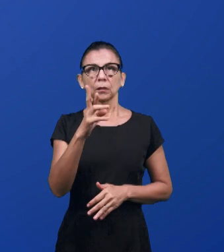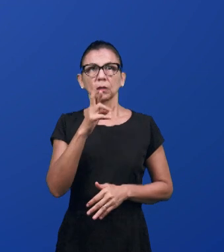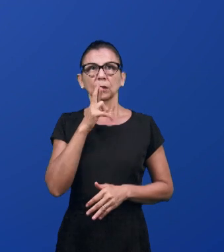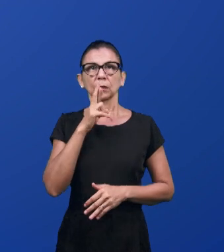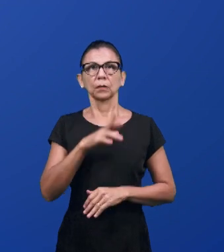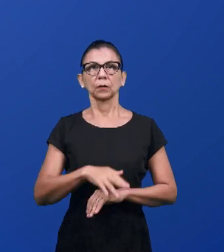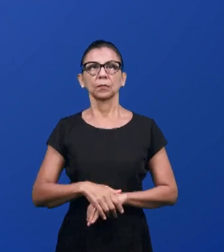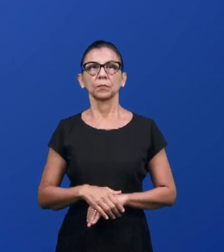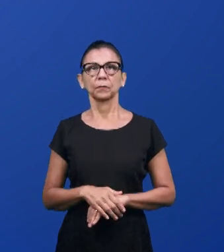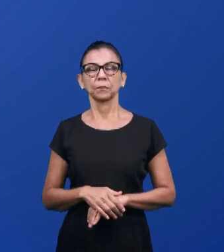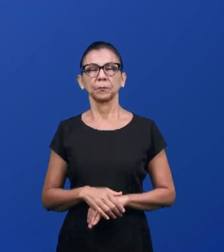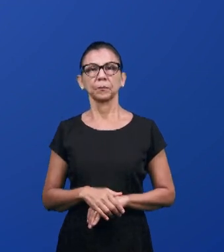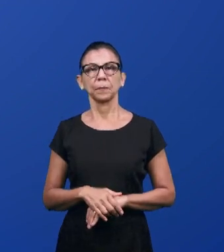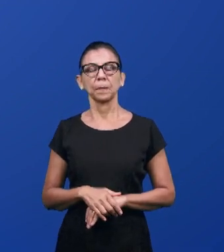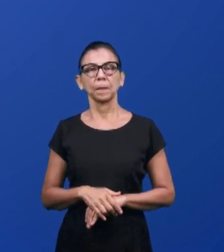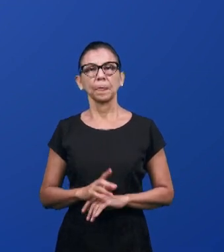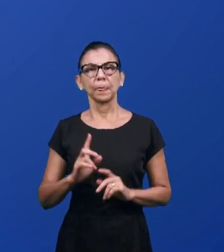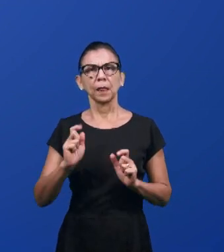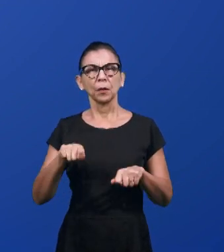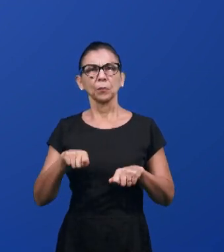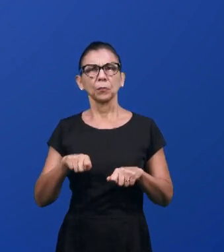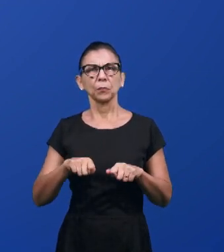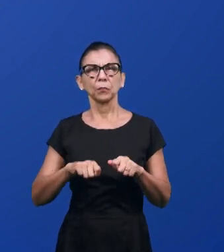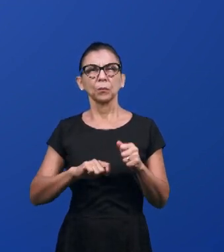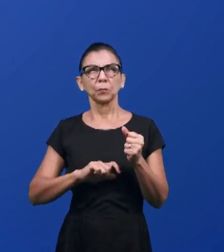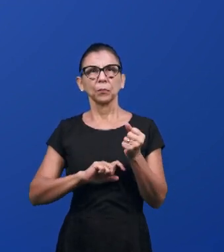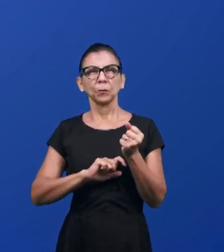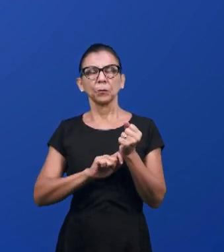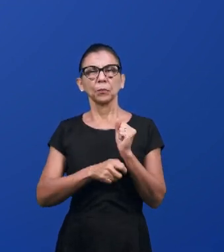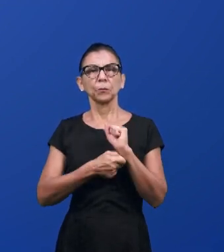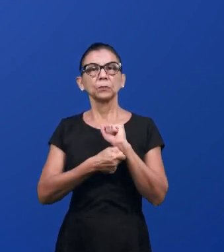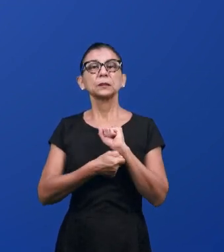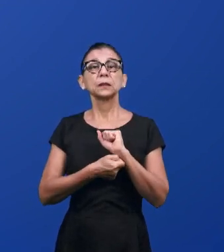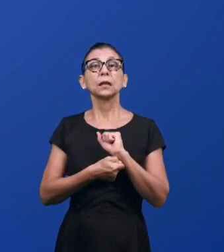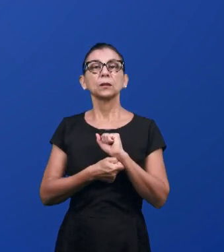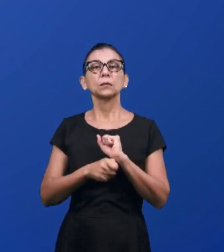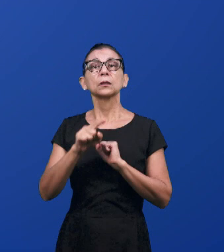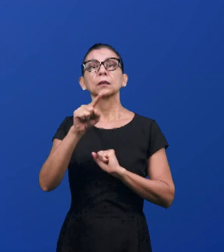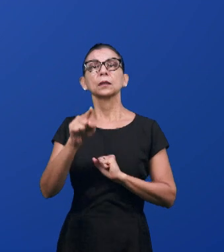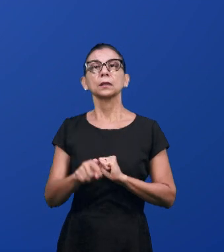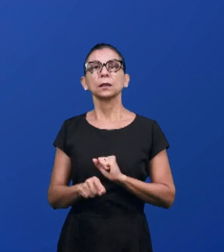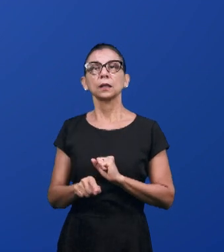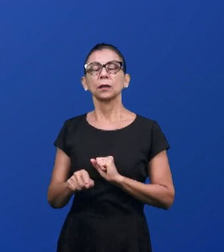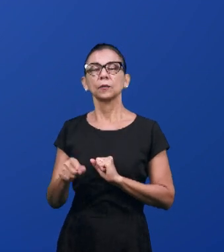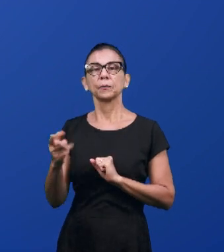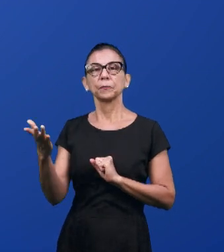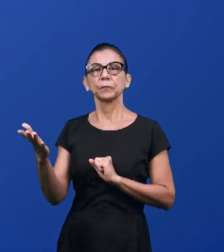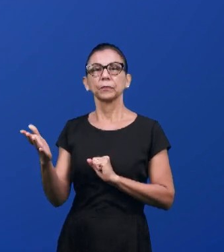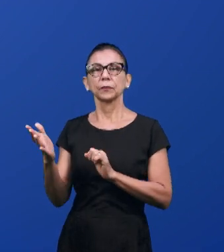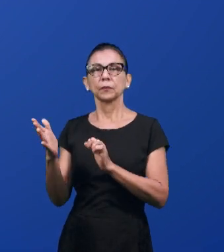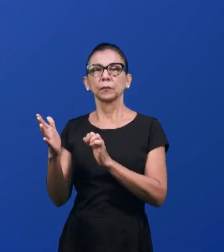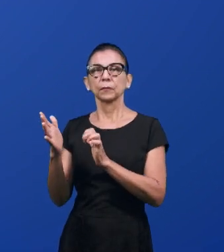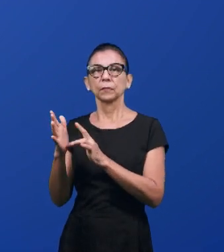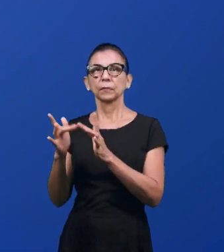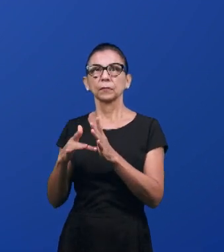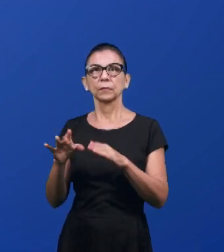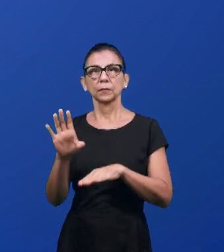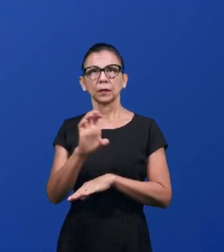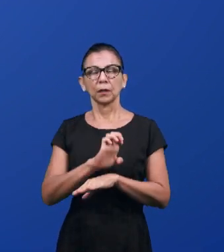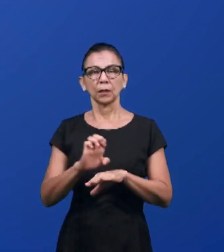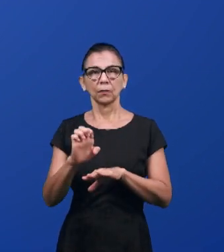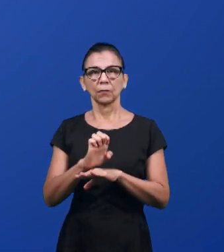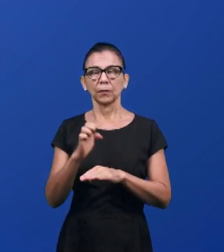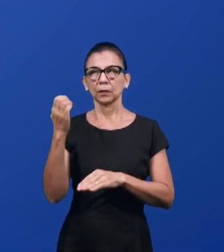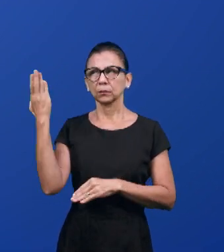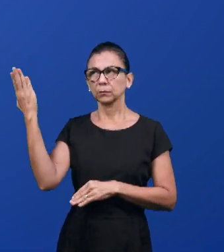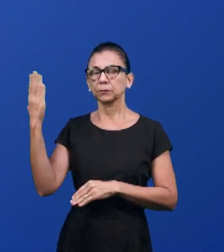La lettre aux Éphésiens, il est-il possible d'exclure le mystère? Non, parce que le Seigneur Jésus est le mystère. Cela est très clair dans les textes. Éphésiens 1,